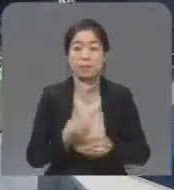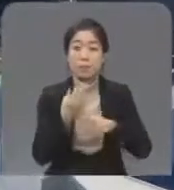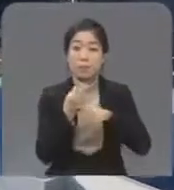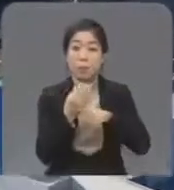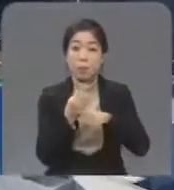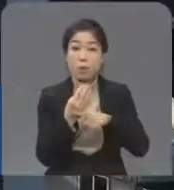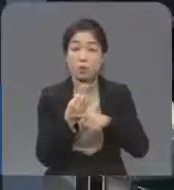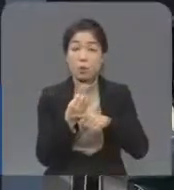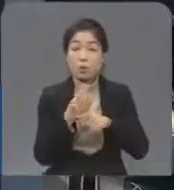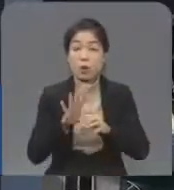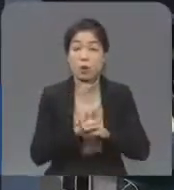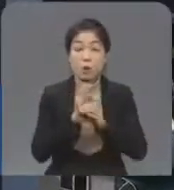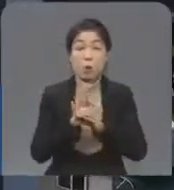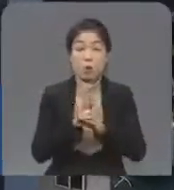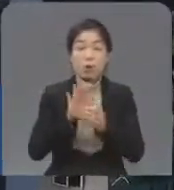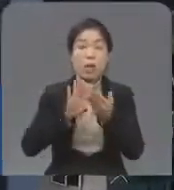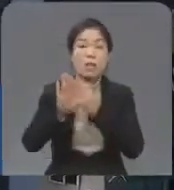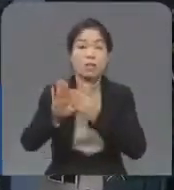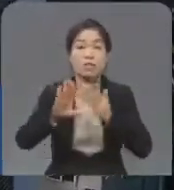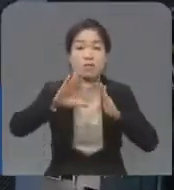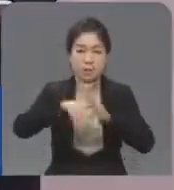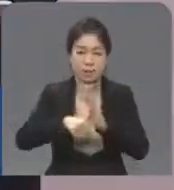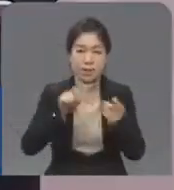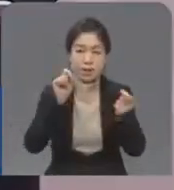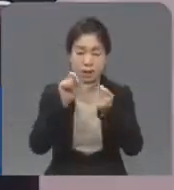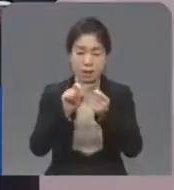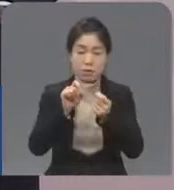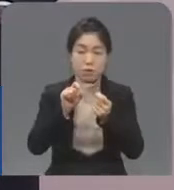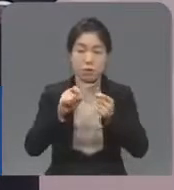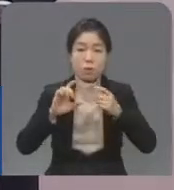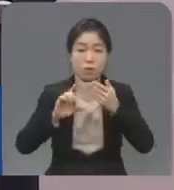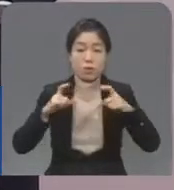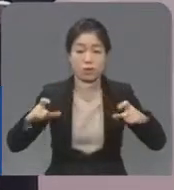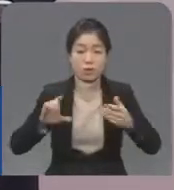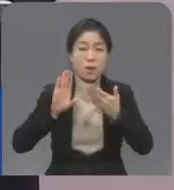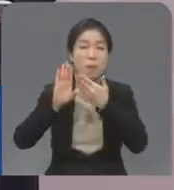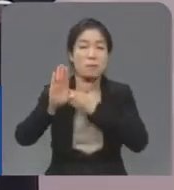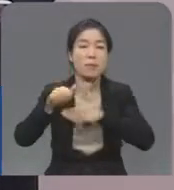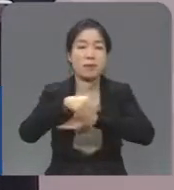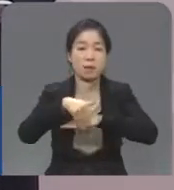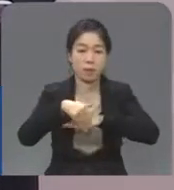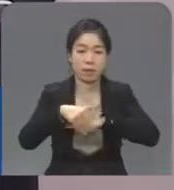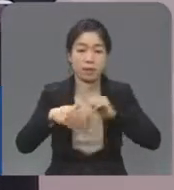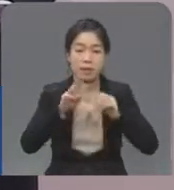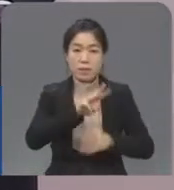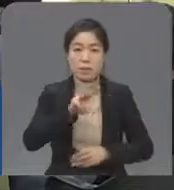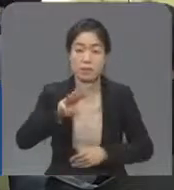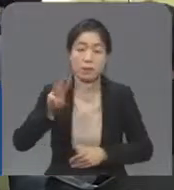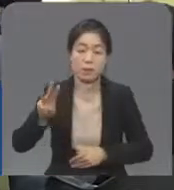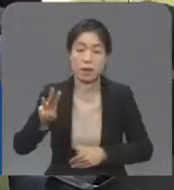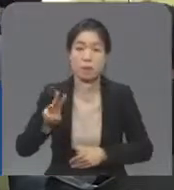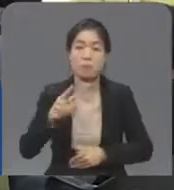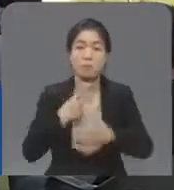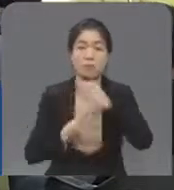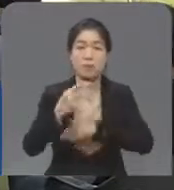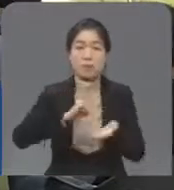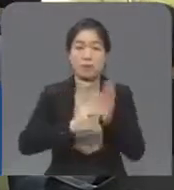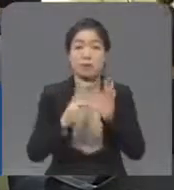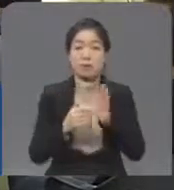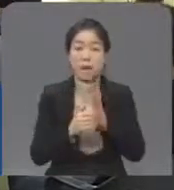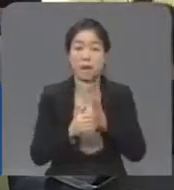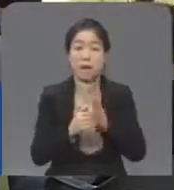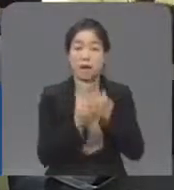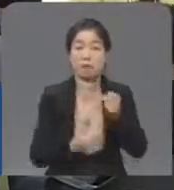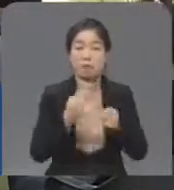보성군이 포스트 코로나 시대를 앞두고 지역 미래 청사진인 리부트 보성 333 비전을 발표했습니다. 리부트 보성